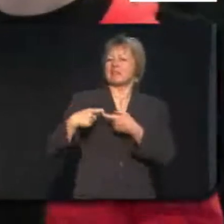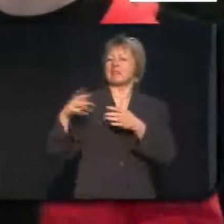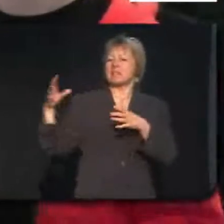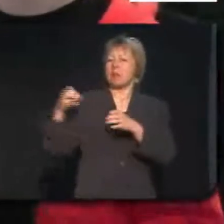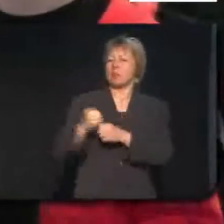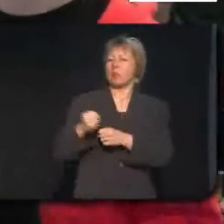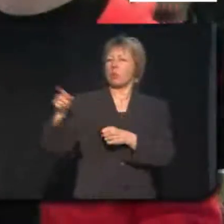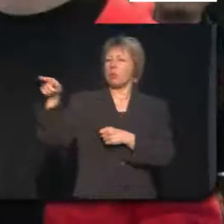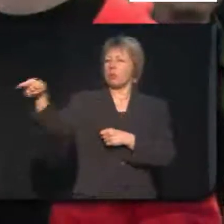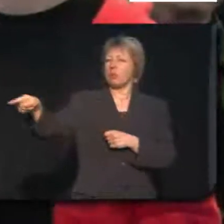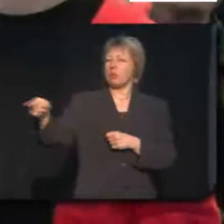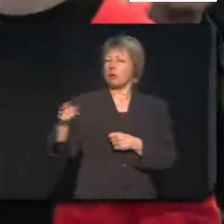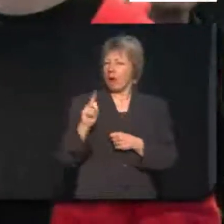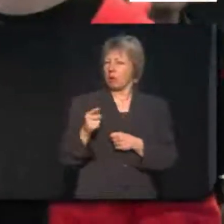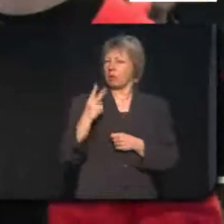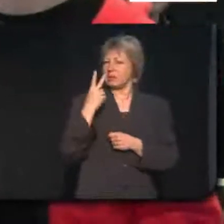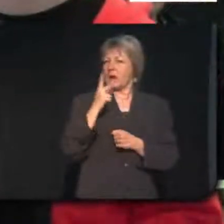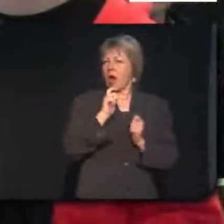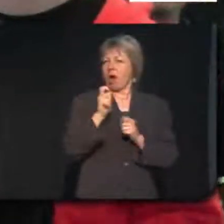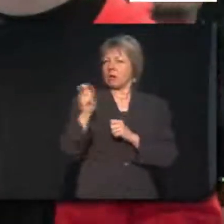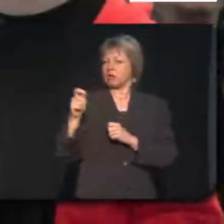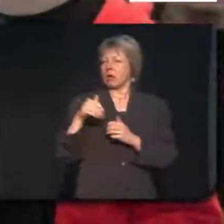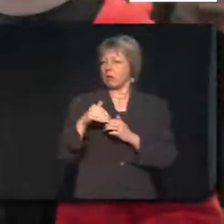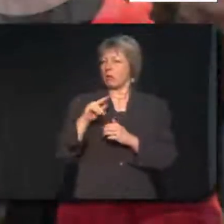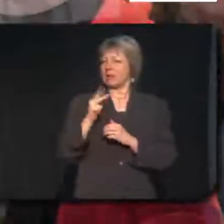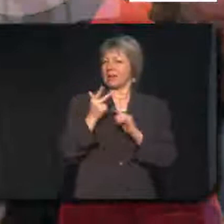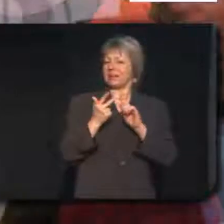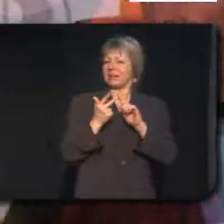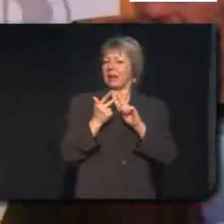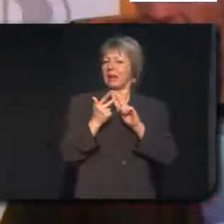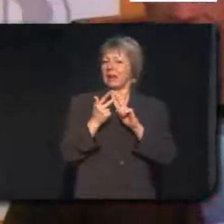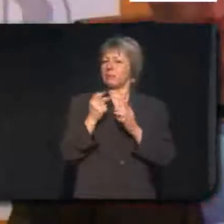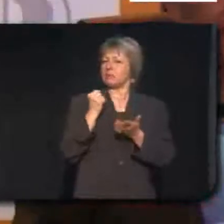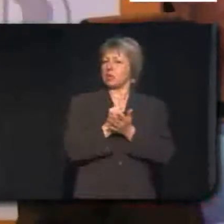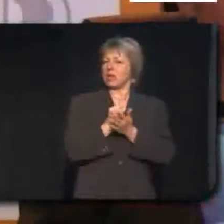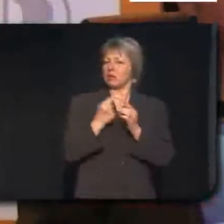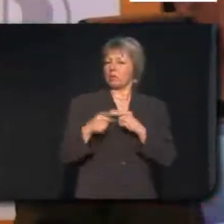da würde dann noch der dritte die bestätigungswahl fehlen